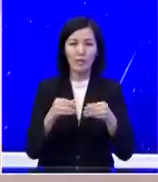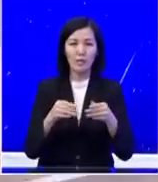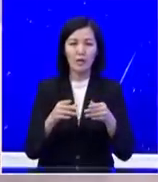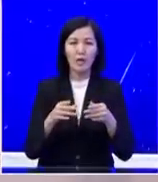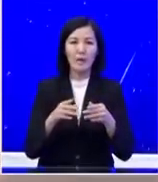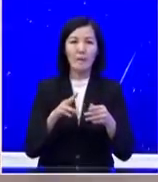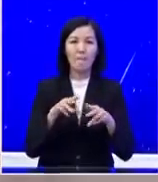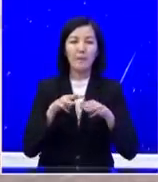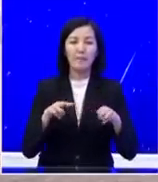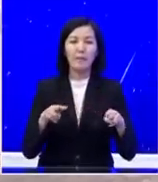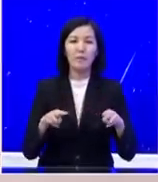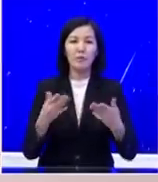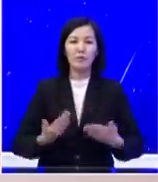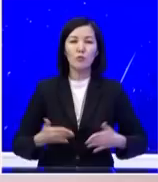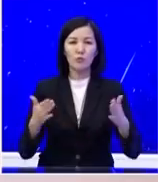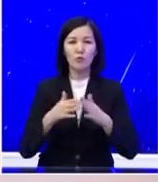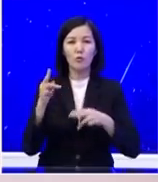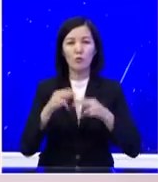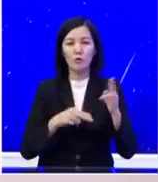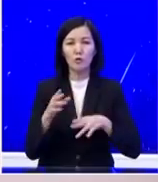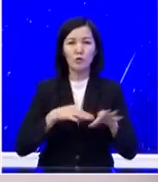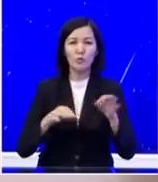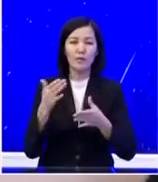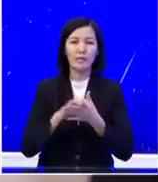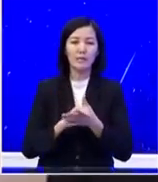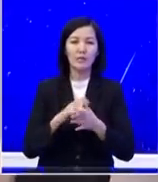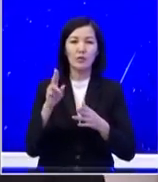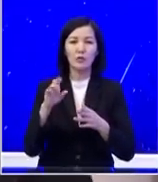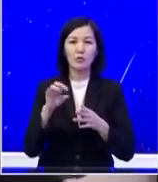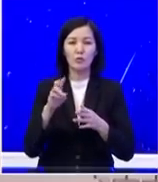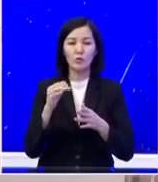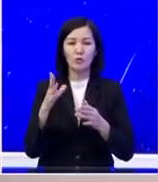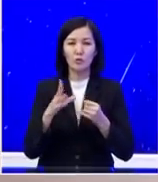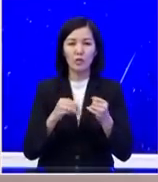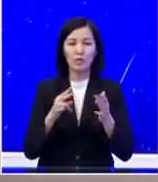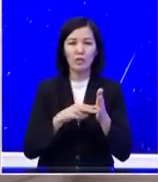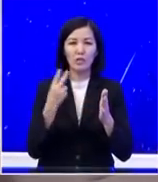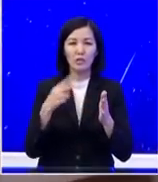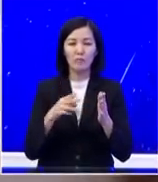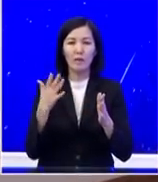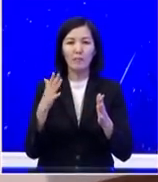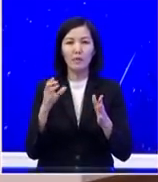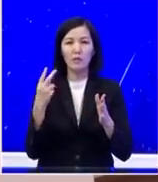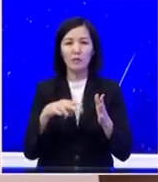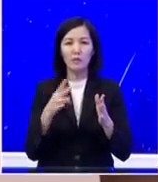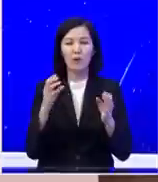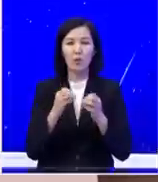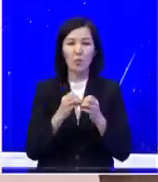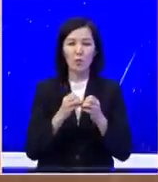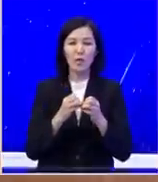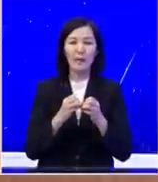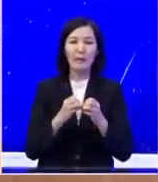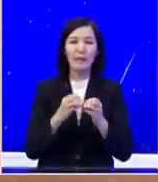үй құрылысы бойынша да жобалар таныстырылды. Нұрлы жер, бақытты отбасы, 7-20-25, 5-10-20 бағдарламаларының іске